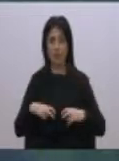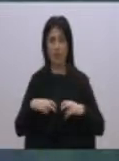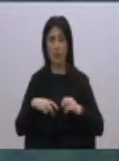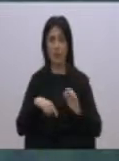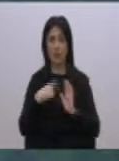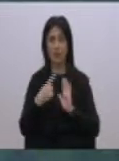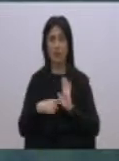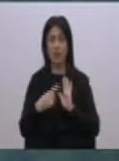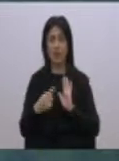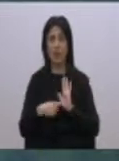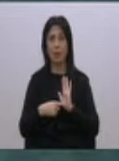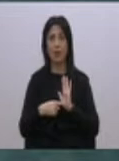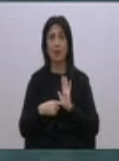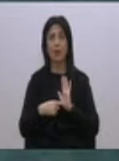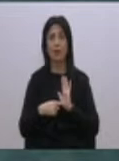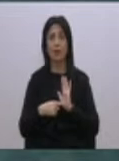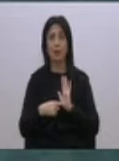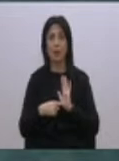să achetrebim.